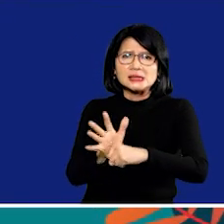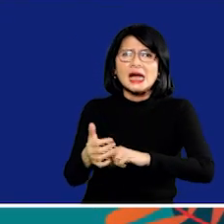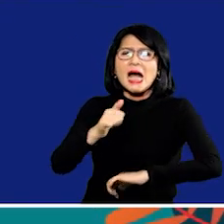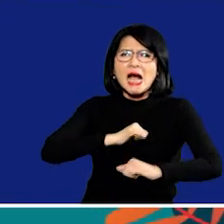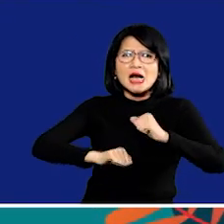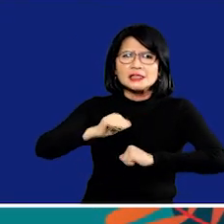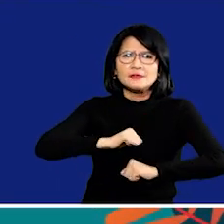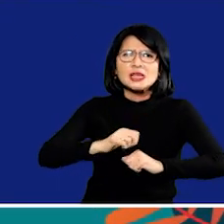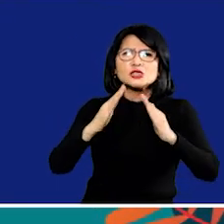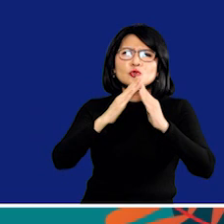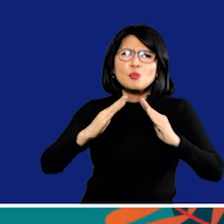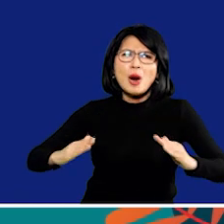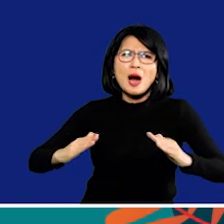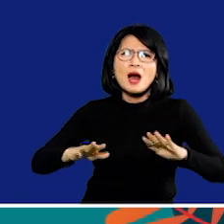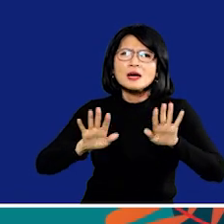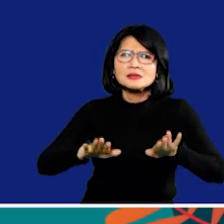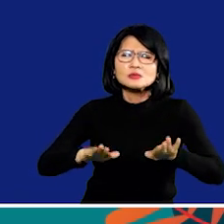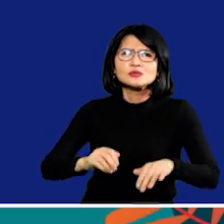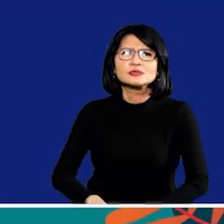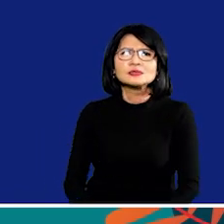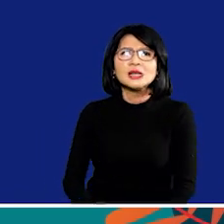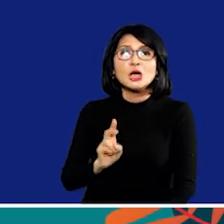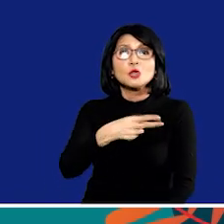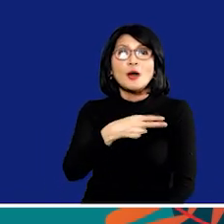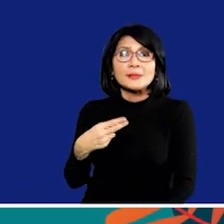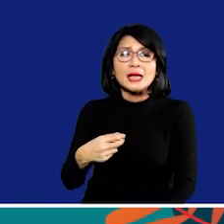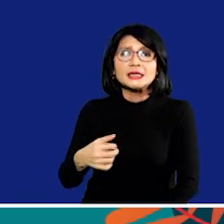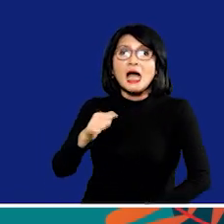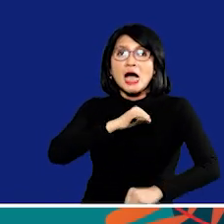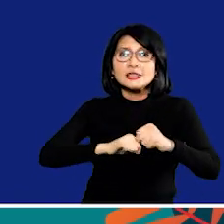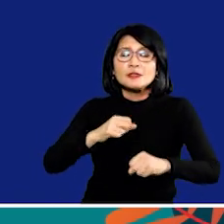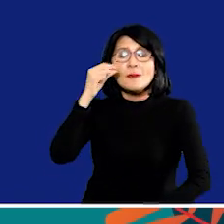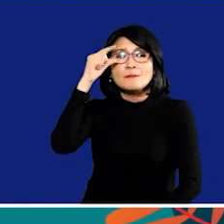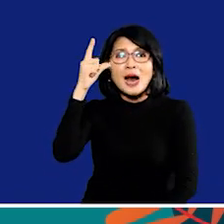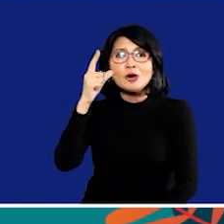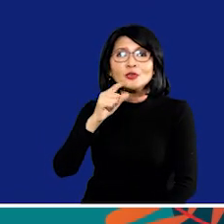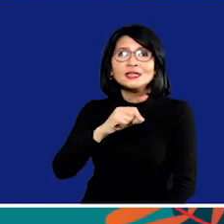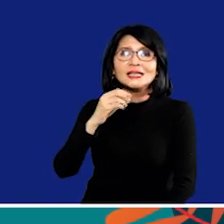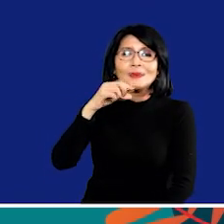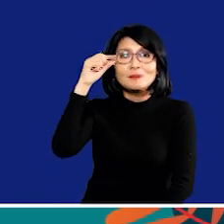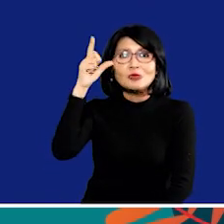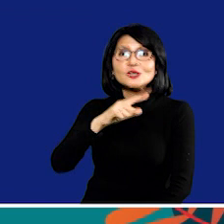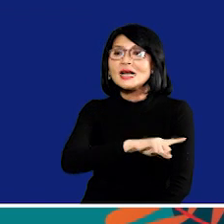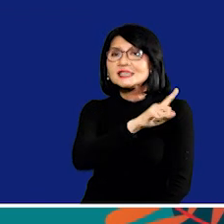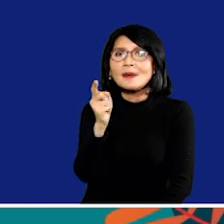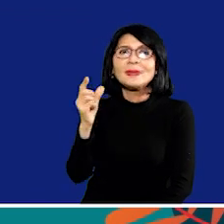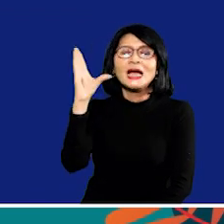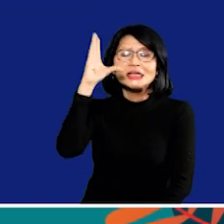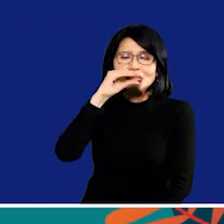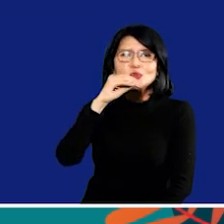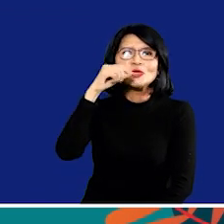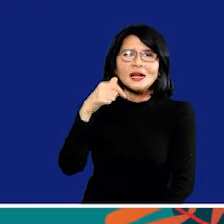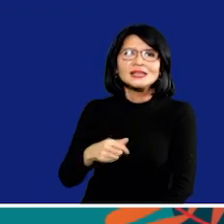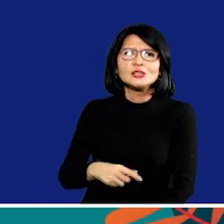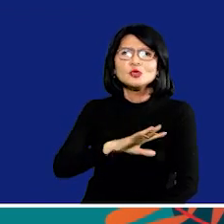kan aktivitas kita lakukan di rumah aja ya. Artinya segala aktivitas dari kita bangun tidur dan tidur kembali itu hanya di